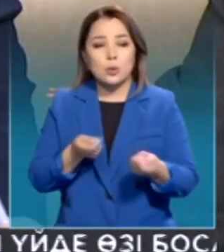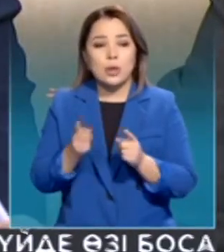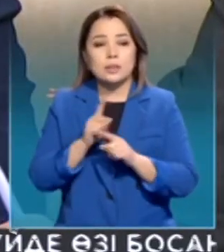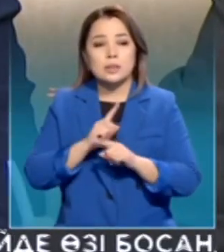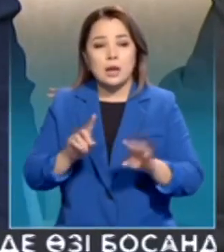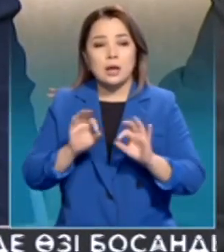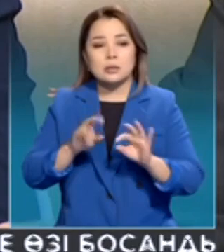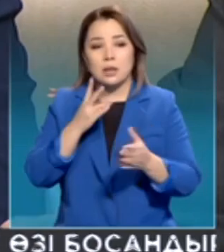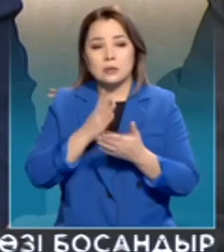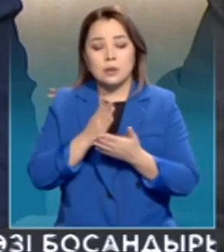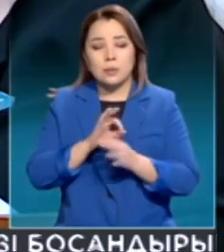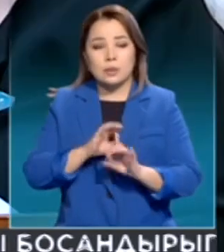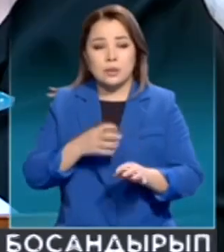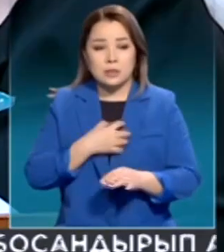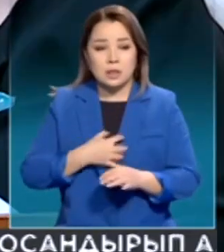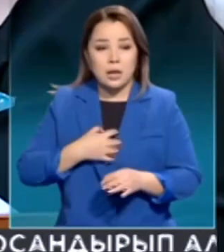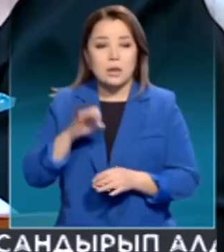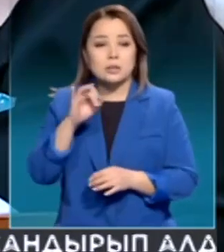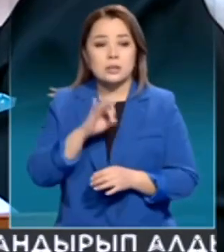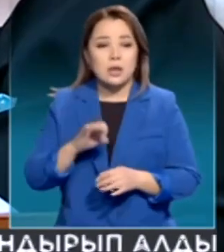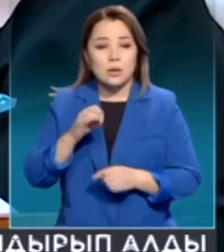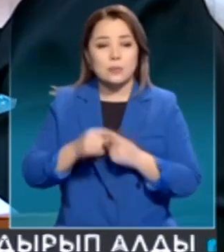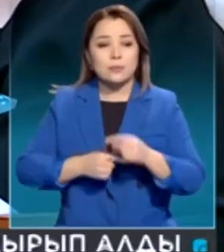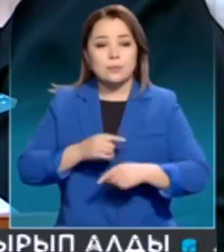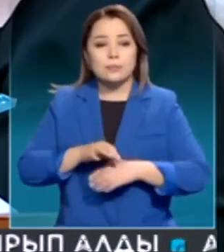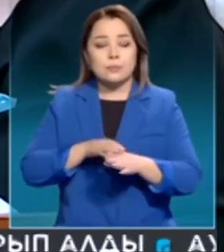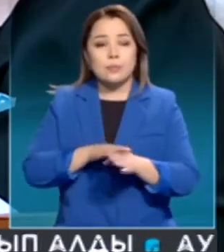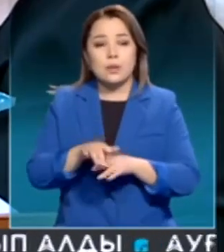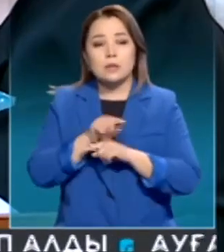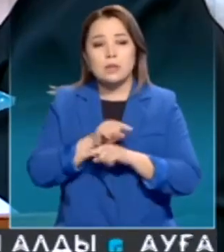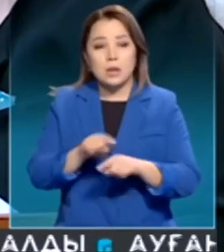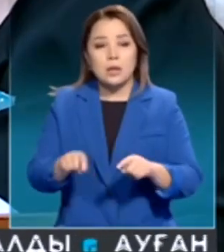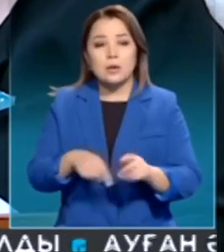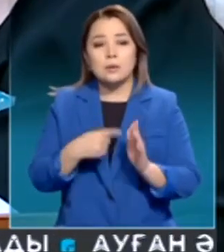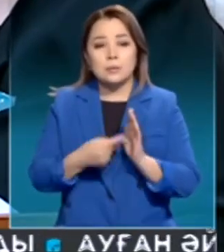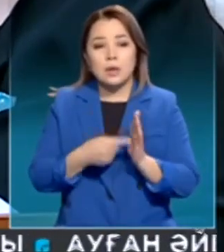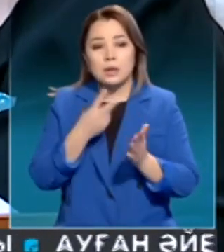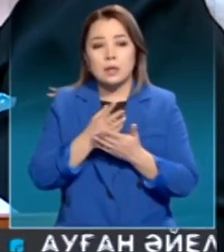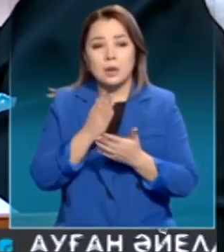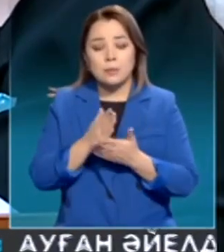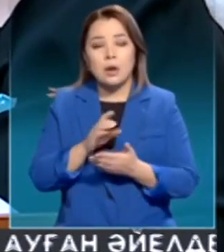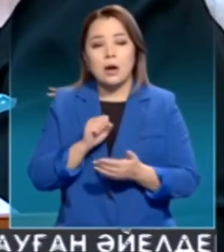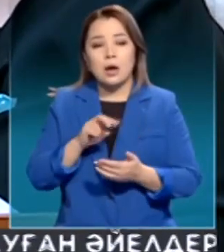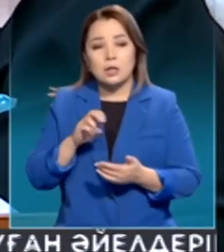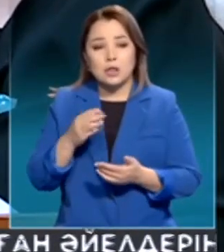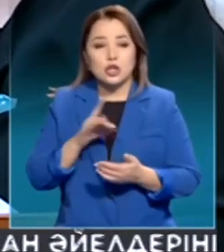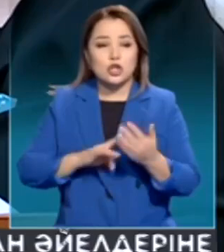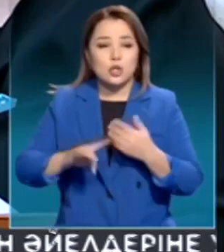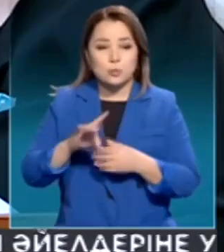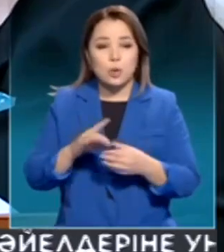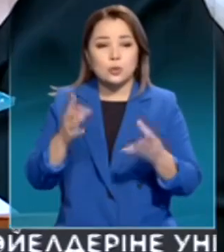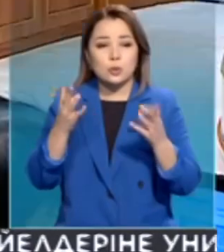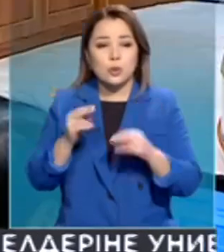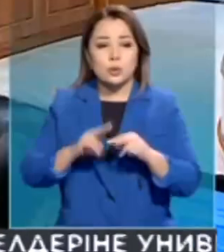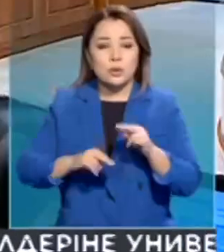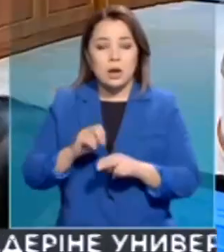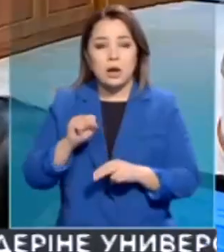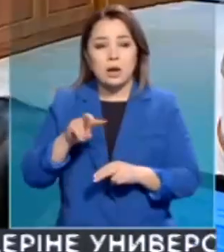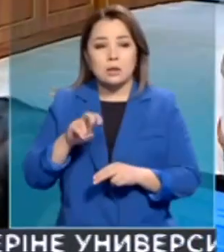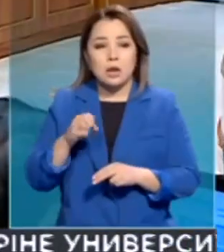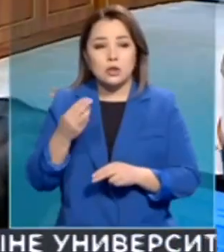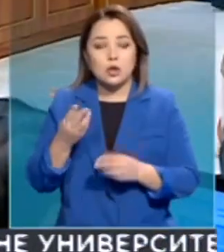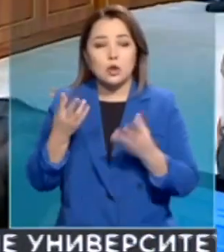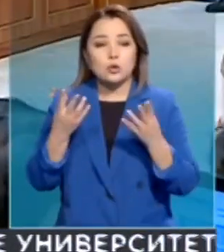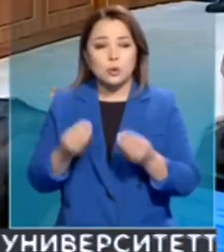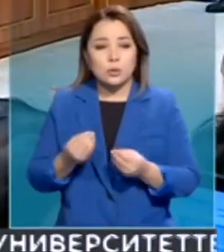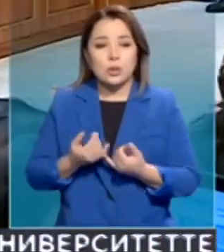өту қажеттігін айтты. Тарих тағылымын өскелең ұрпаққа насихаттау мақсатында алаш республикасының құрылған күнін алаш күні деп